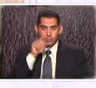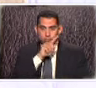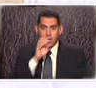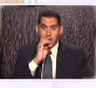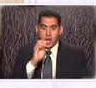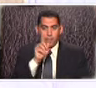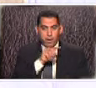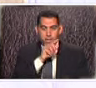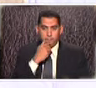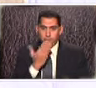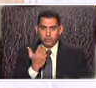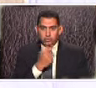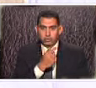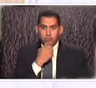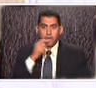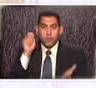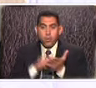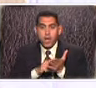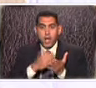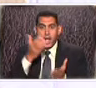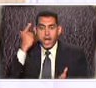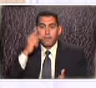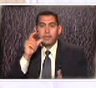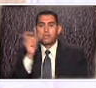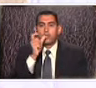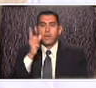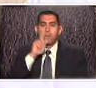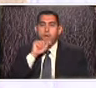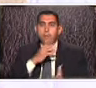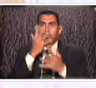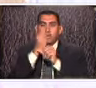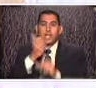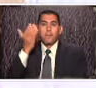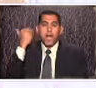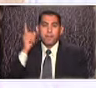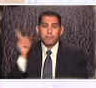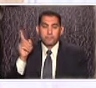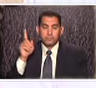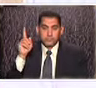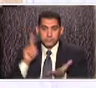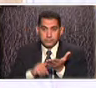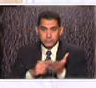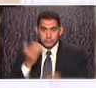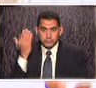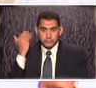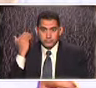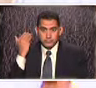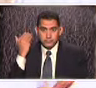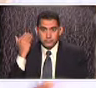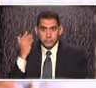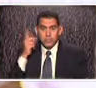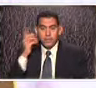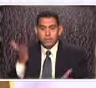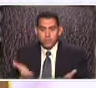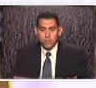والدليل الدليل النموذج التطبيقي الذي كان في صدر الاسلام سيدنا محمد صلى الله عليه واله وصحبه وسلم عليه الصلاه